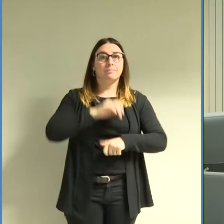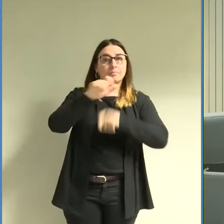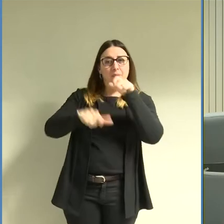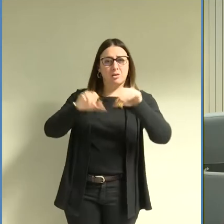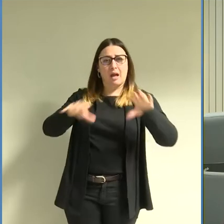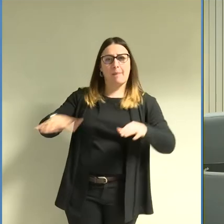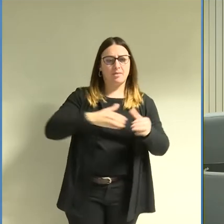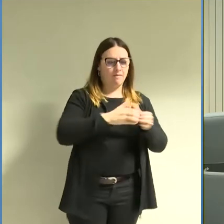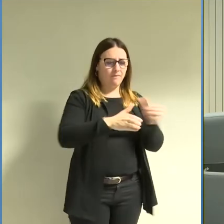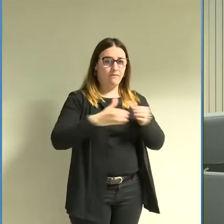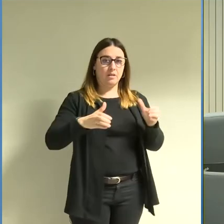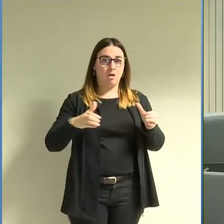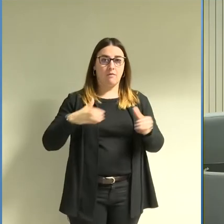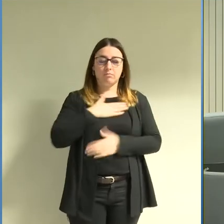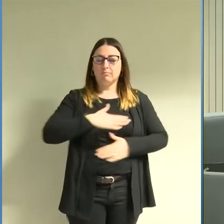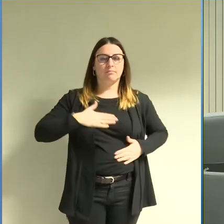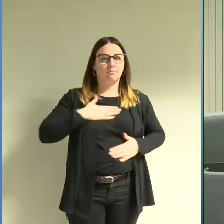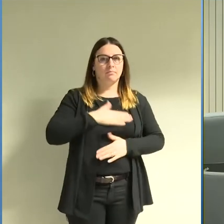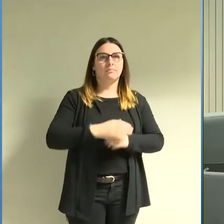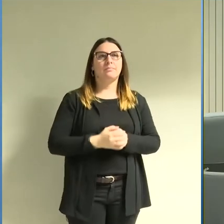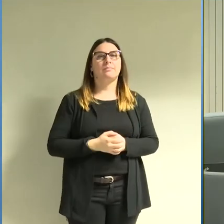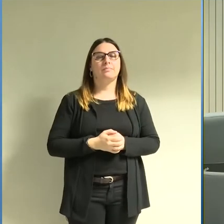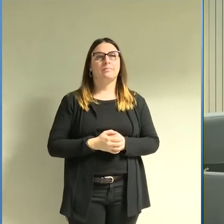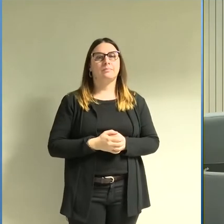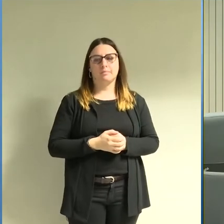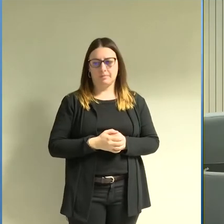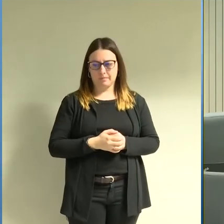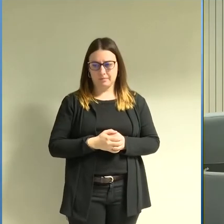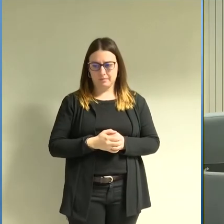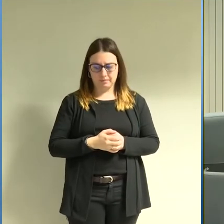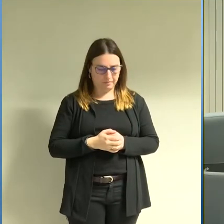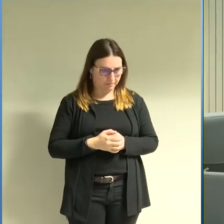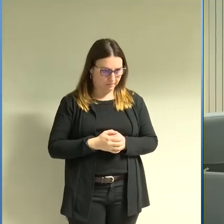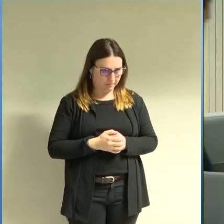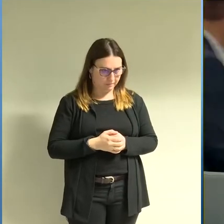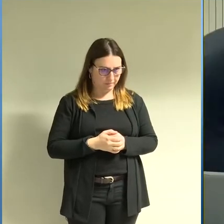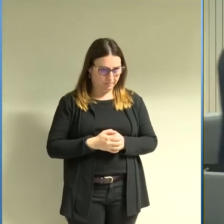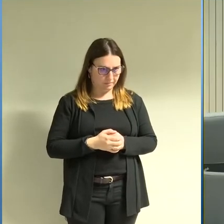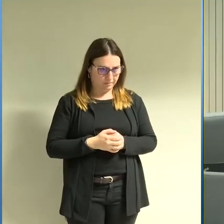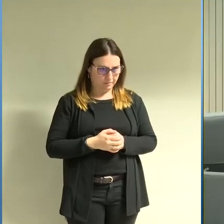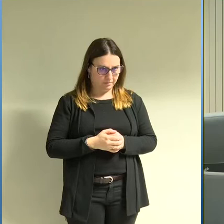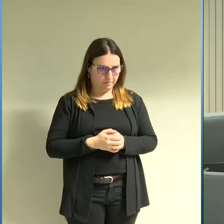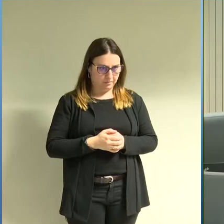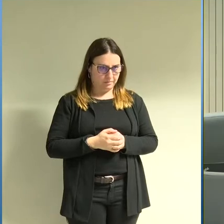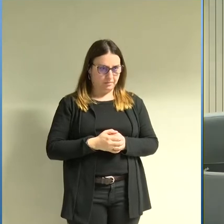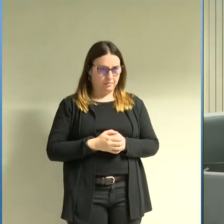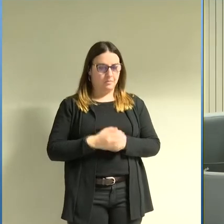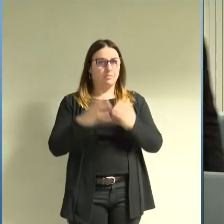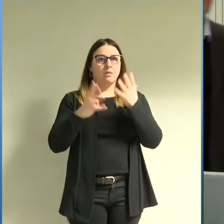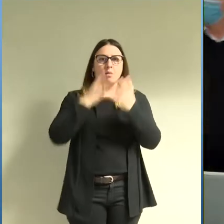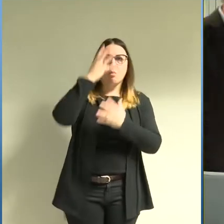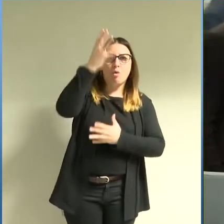villeneuve ce volet donc se voulait deux grands volets de grand projet de renouvellement